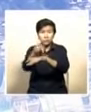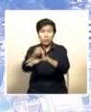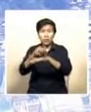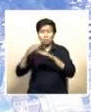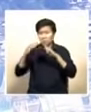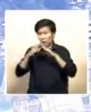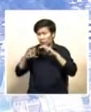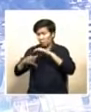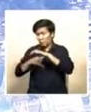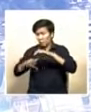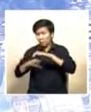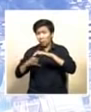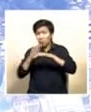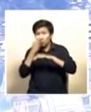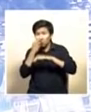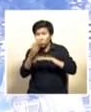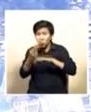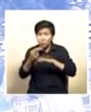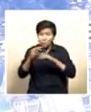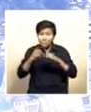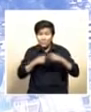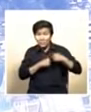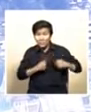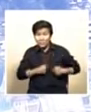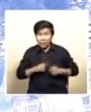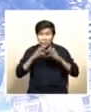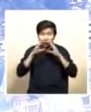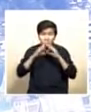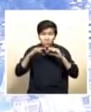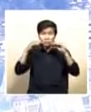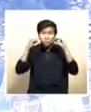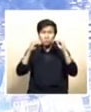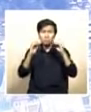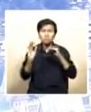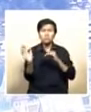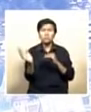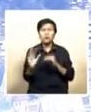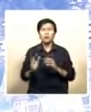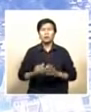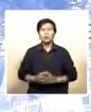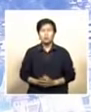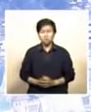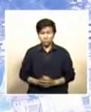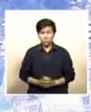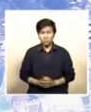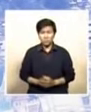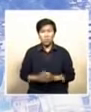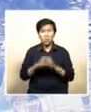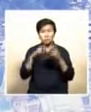ายการชกมวยดังกล่าวหรือแม้แต่กิจกรรมที่ให้เว้นระยะห่างระหว่าง